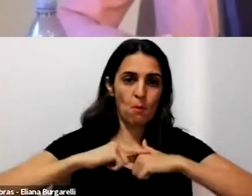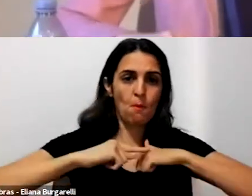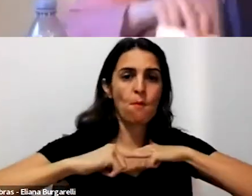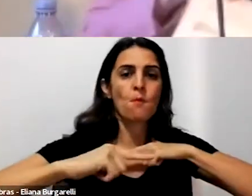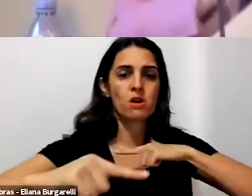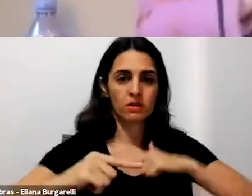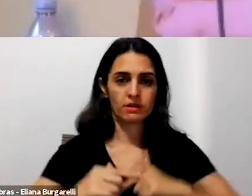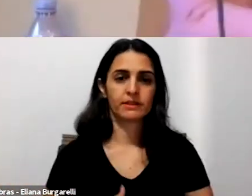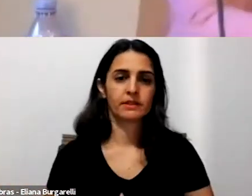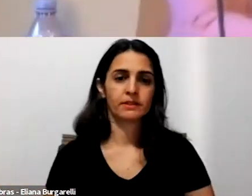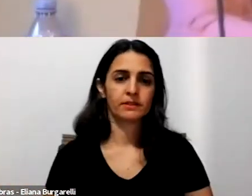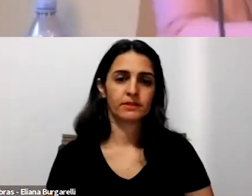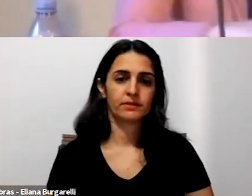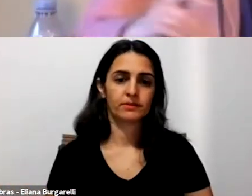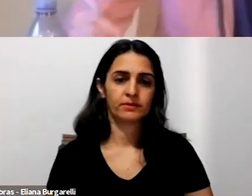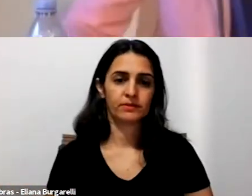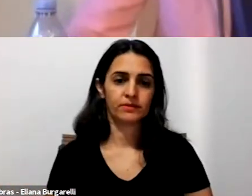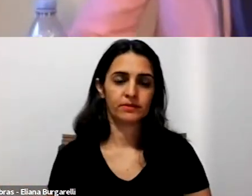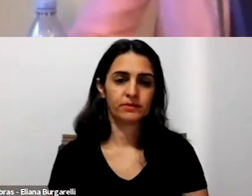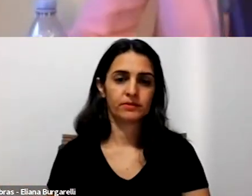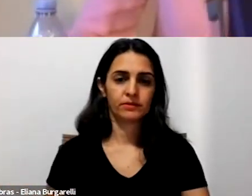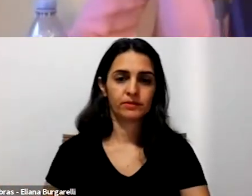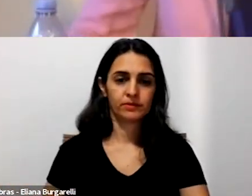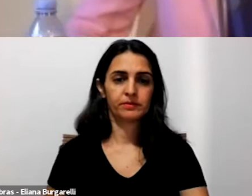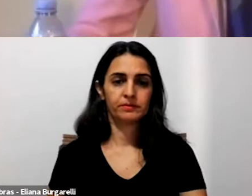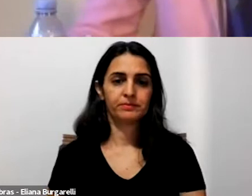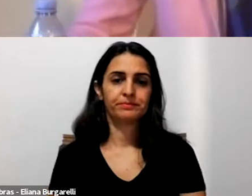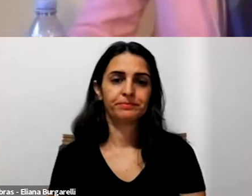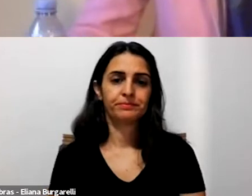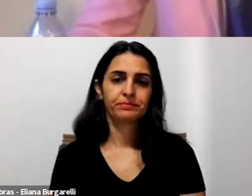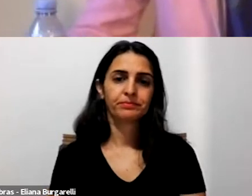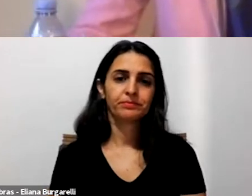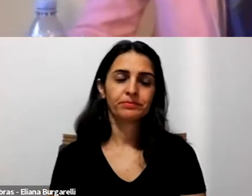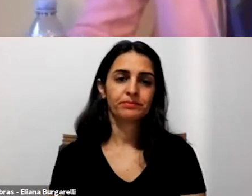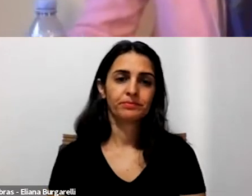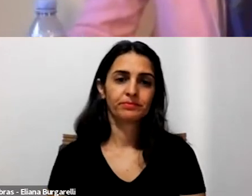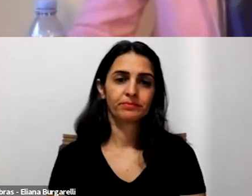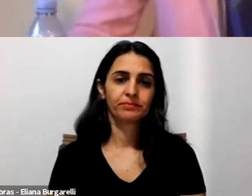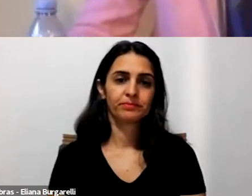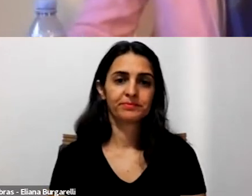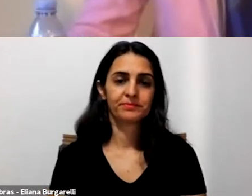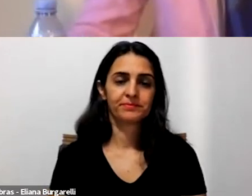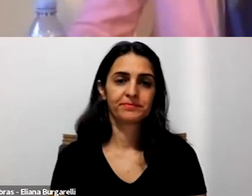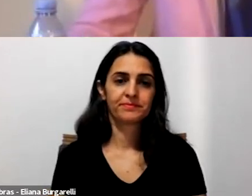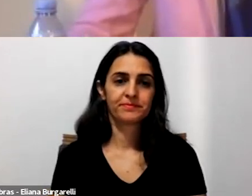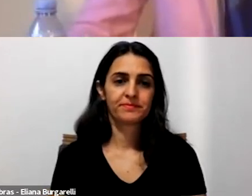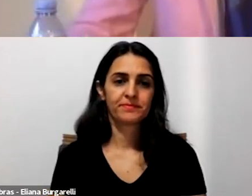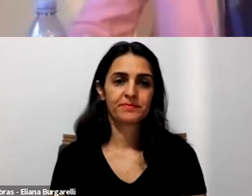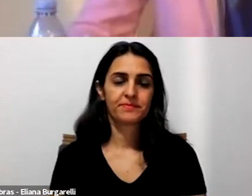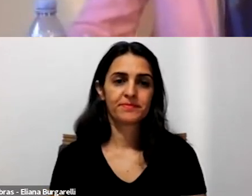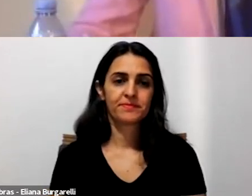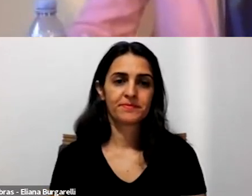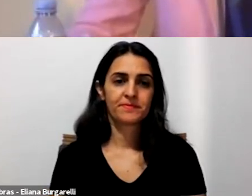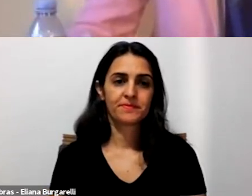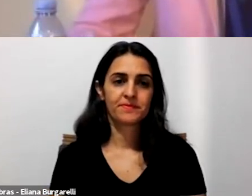politiques de protection environnementale au Brésil. On sait qu'une fragilisation de la FUNAI, la Fondation nationale de l'Indien, et beaucoup de projets de loi qui attaquent